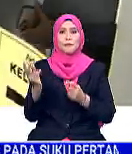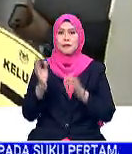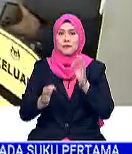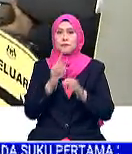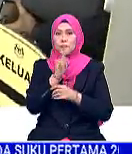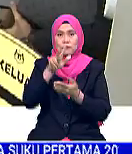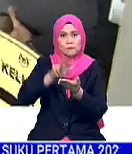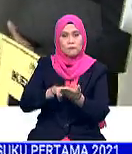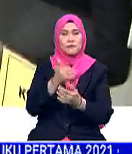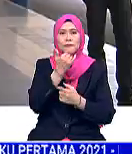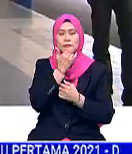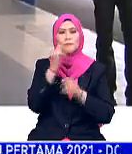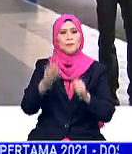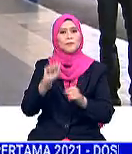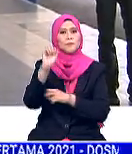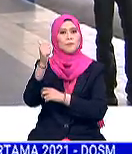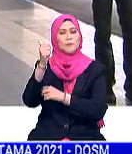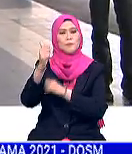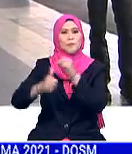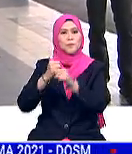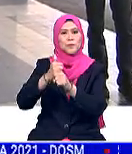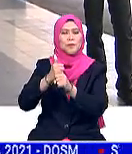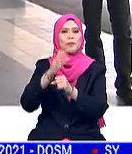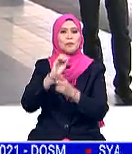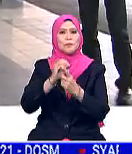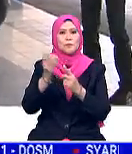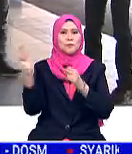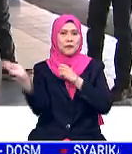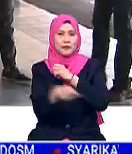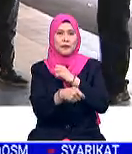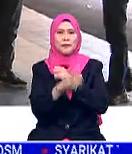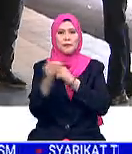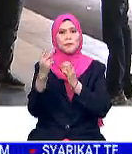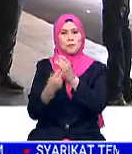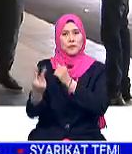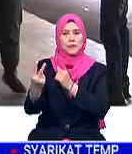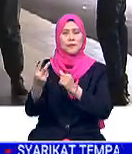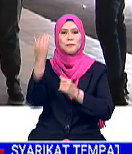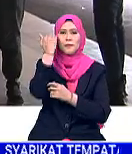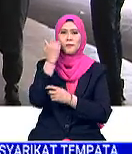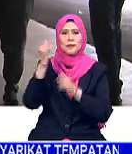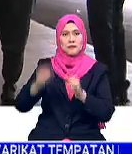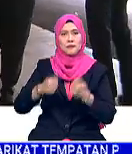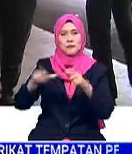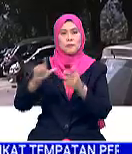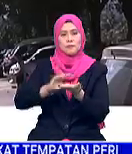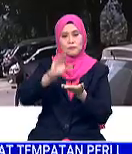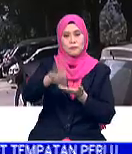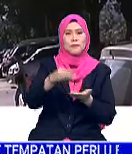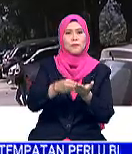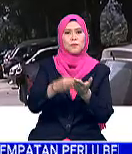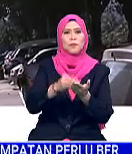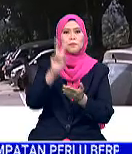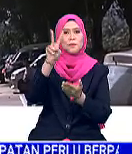dikenakan hukuman penjara maksimum 10 tahun atau Selatan atau kedua 2jav maka bahwa benarkan Horizon diikat jamin